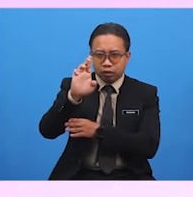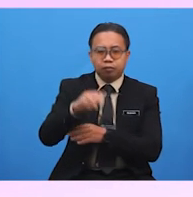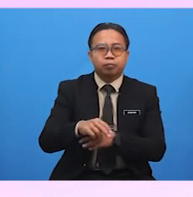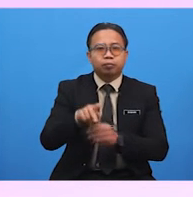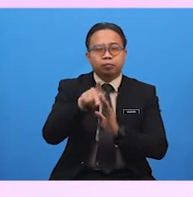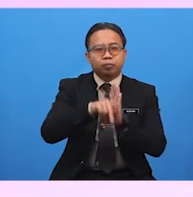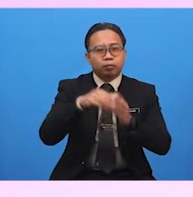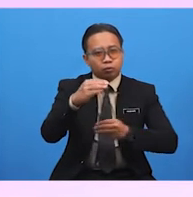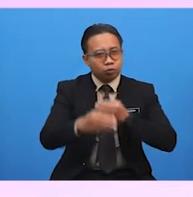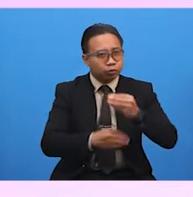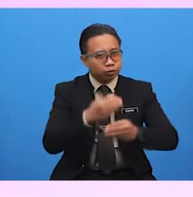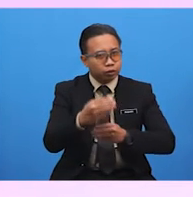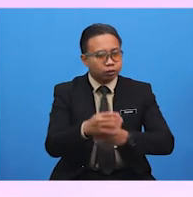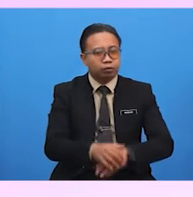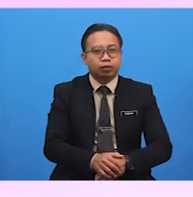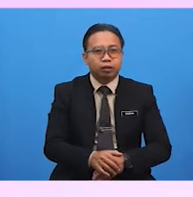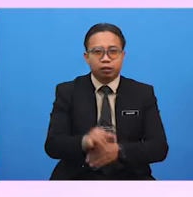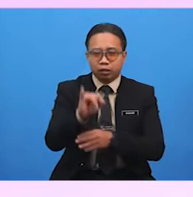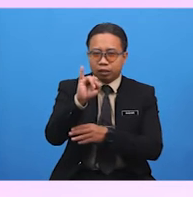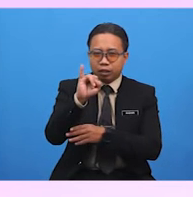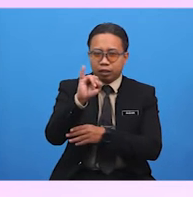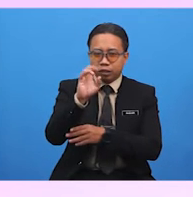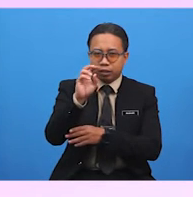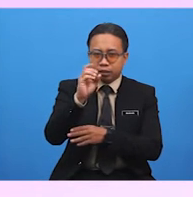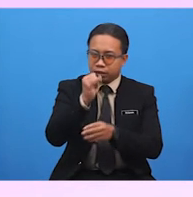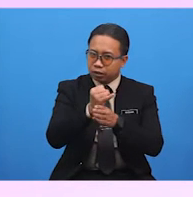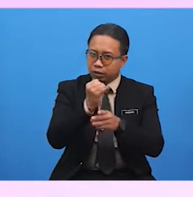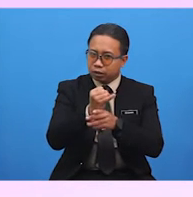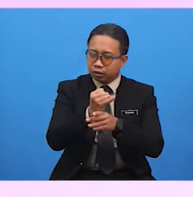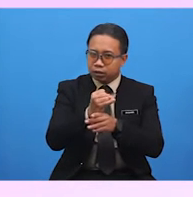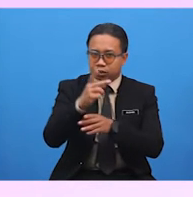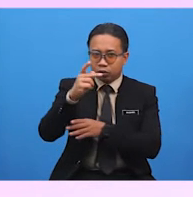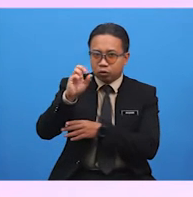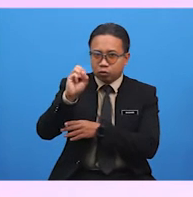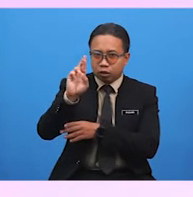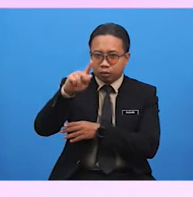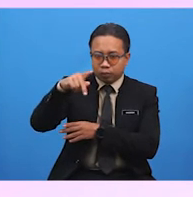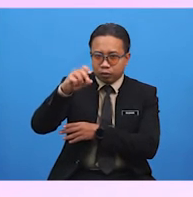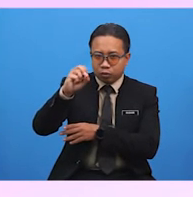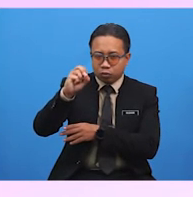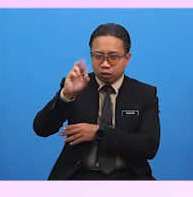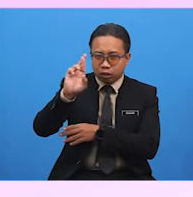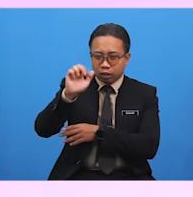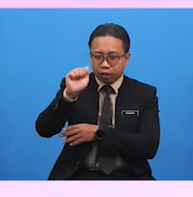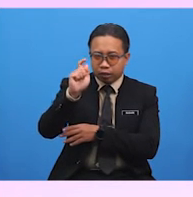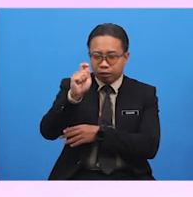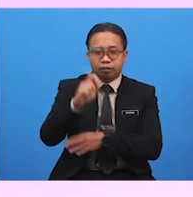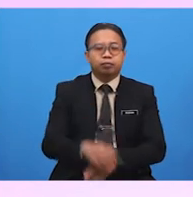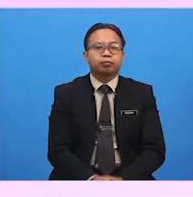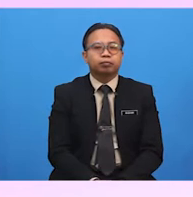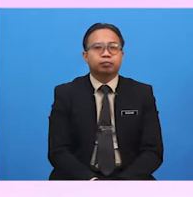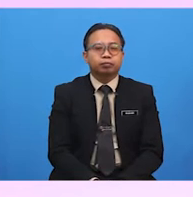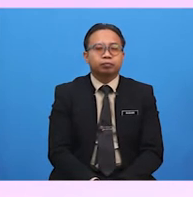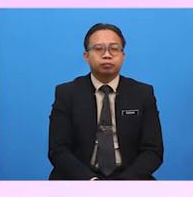pembungkusan dan identiti korporat. Mari kita lihat contoh lukisan dalam olahan